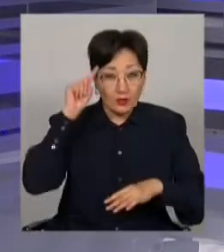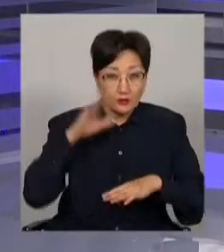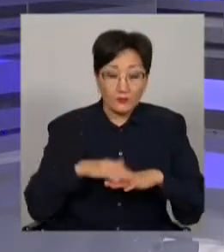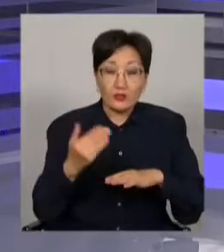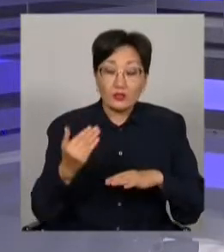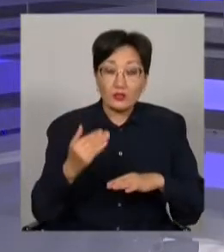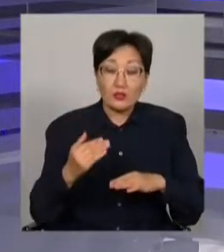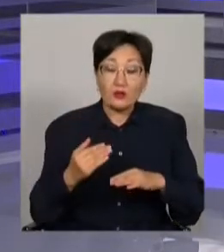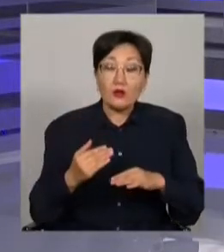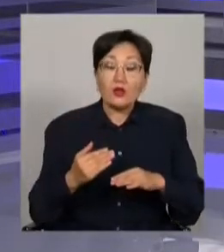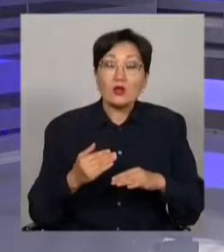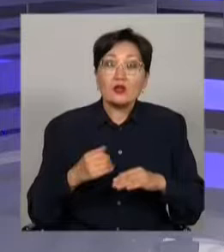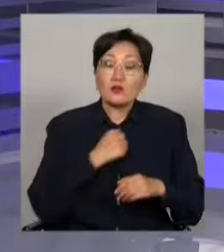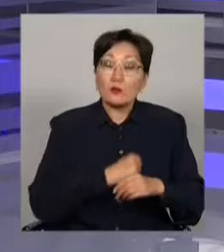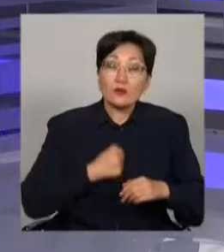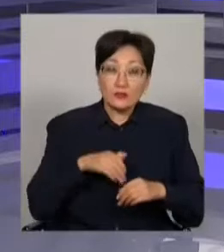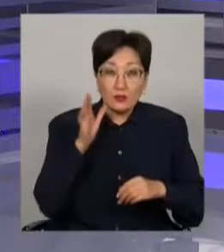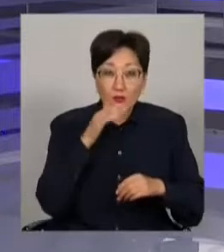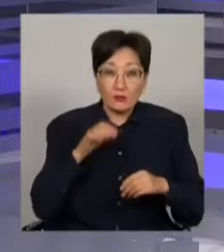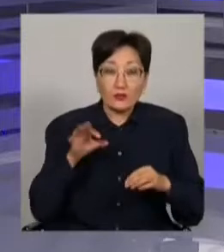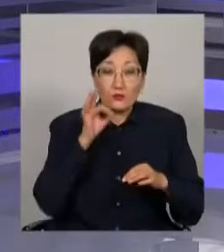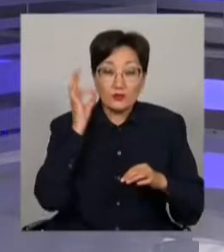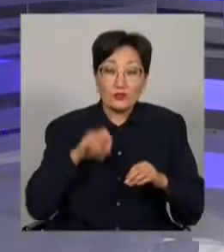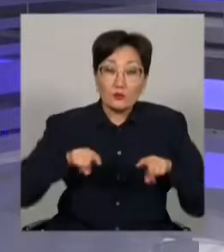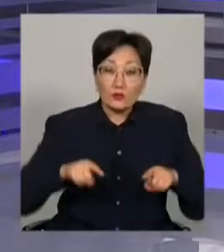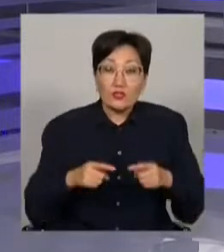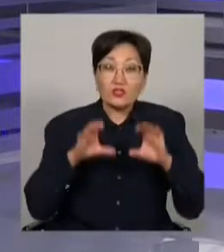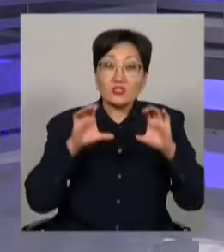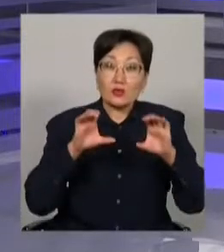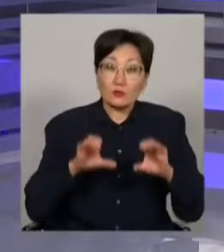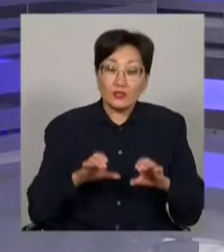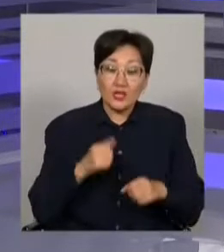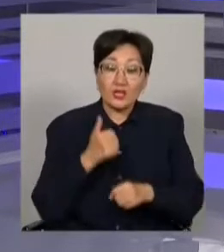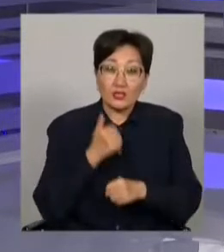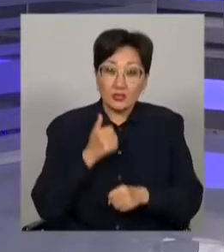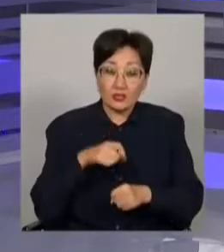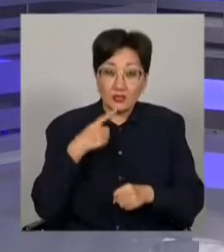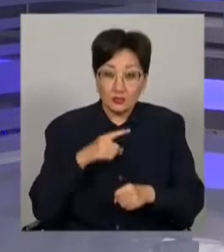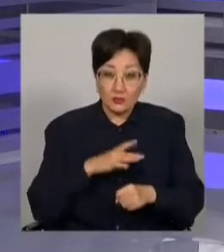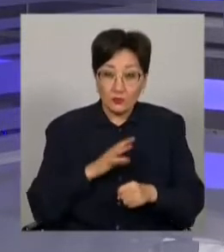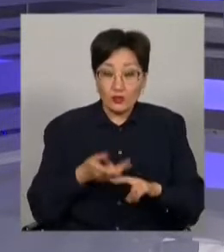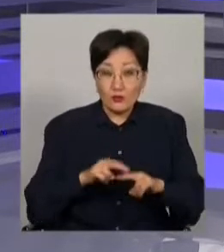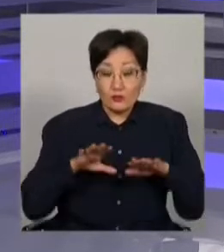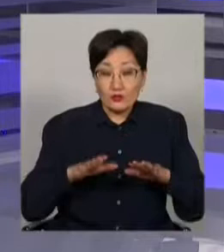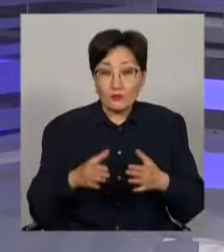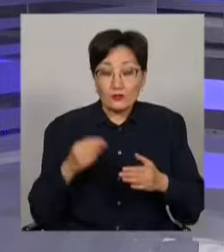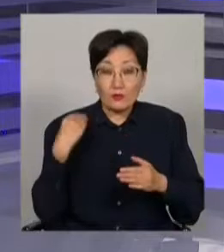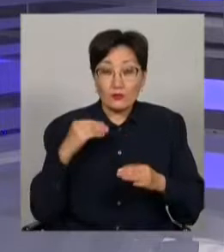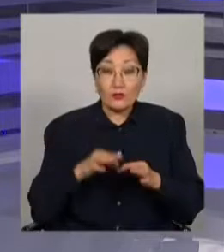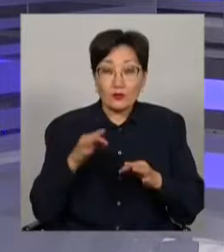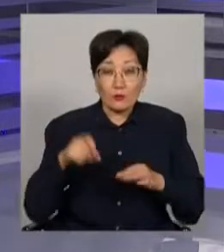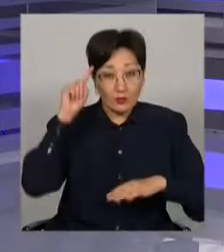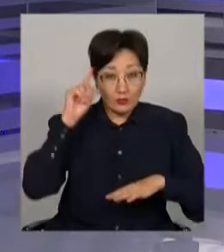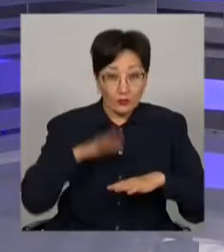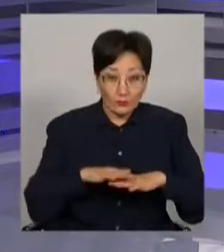наразы. Өйткені олар қазір иттер мен мысықтарды ұстау туралы заңның қатаң екенін алға тартқан. Болған жайтта Ақтөбе облысының әкімдігі